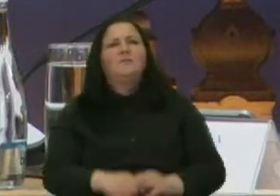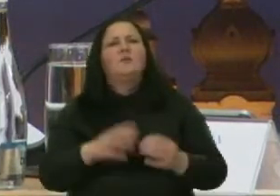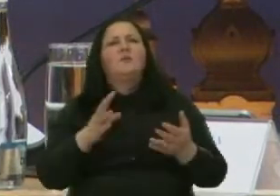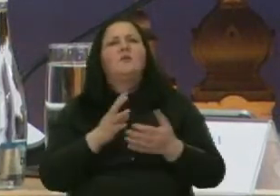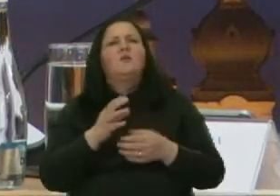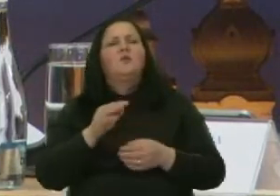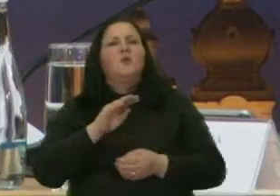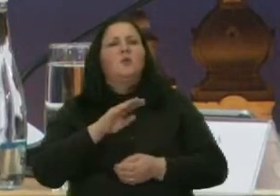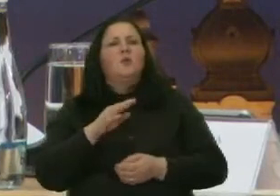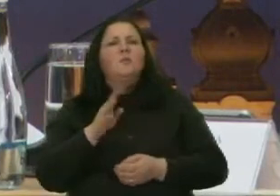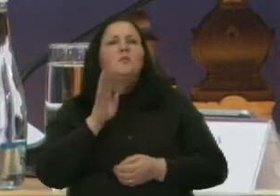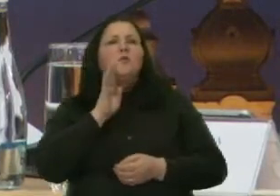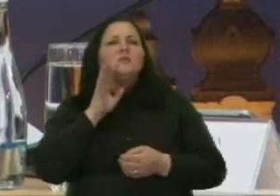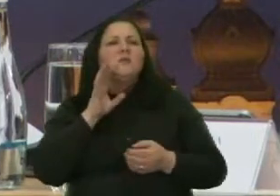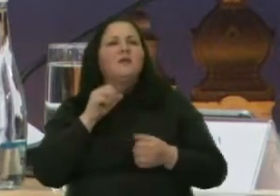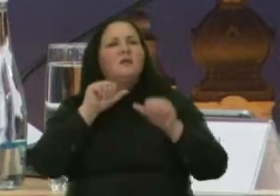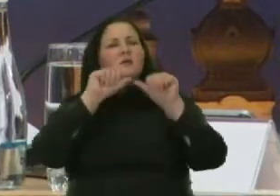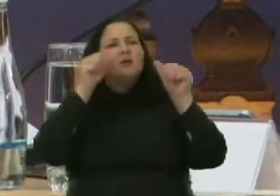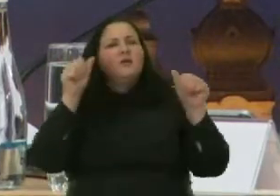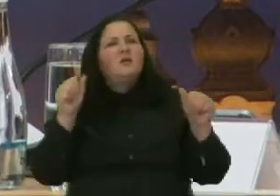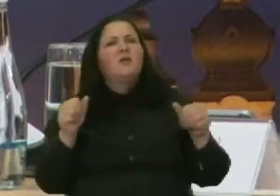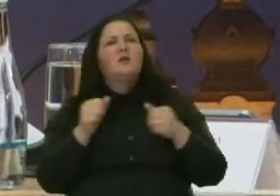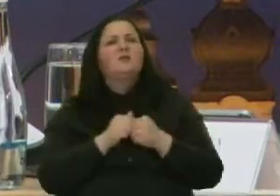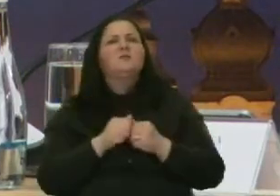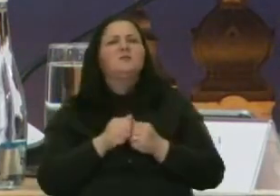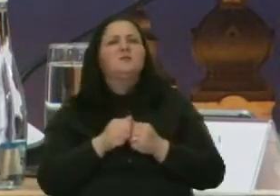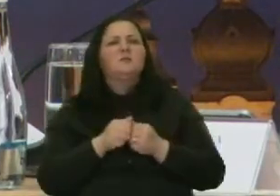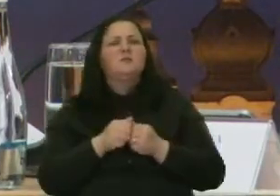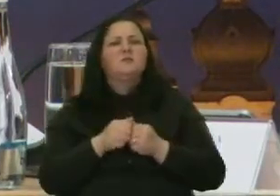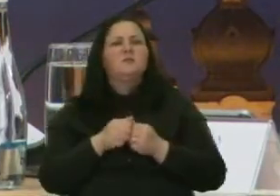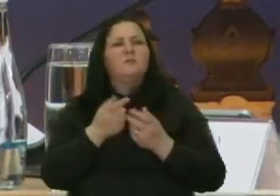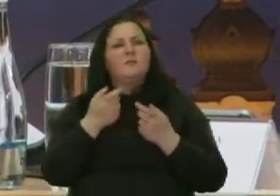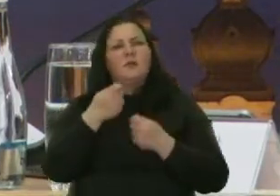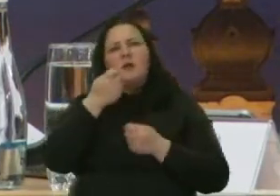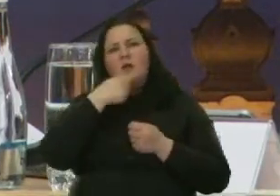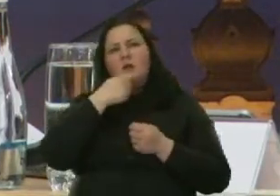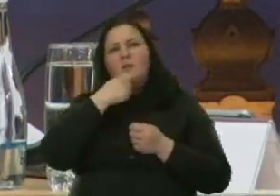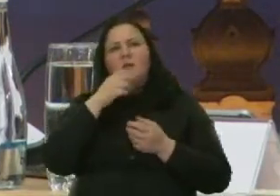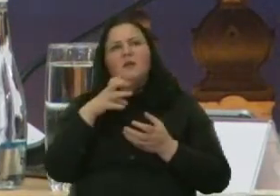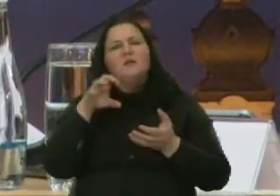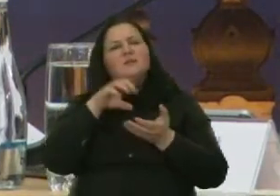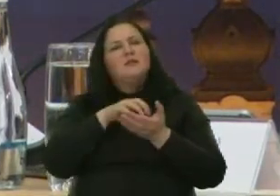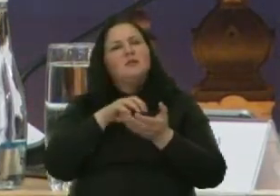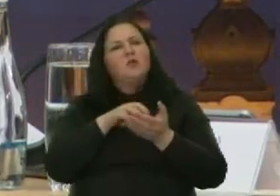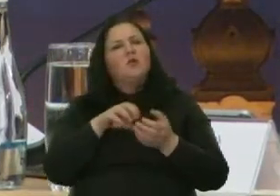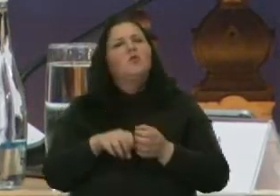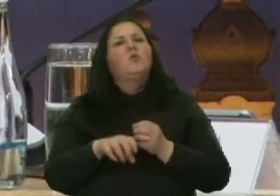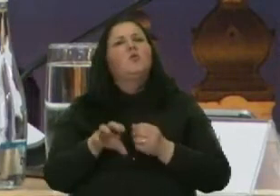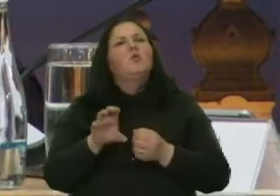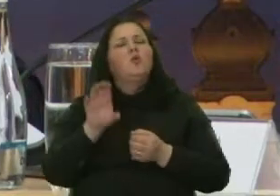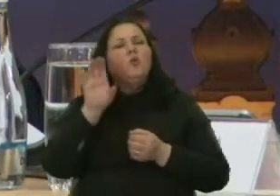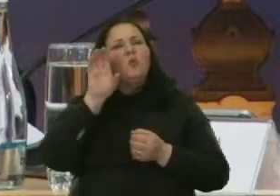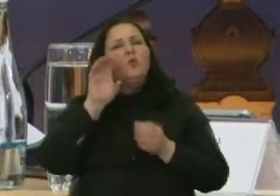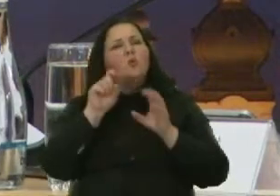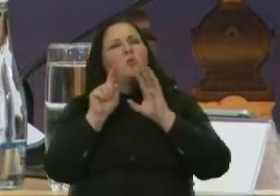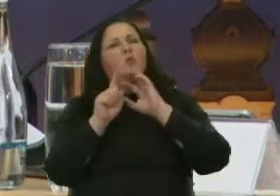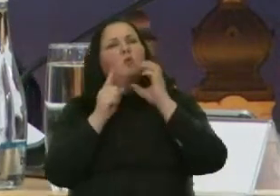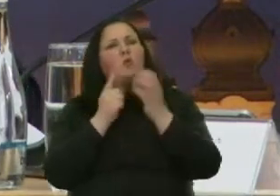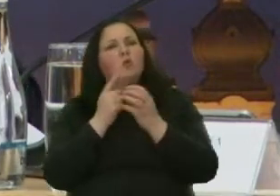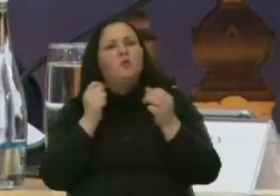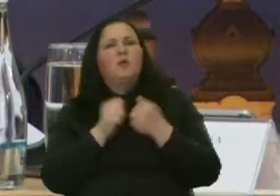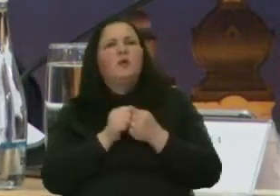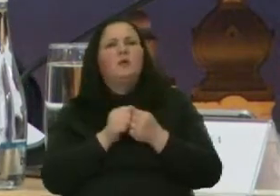creație artistică contemporană aceste proiecte pot fi finanțate prin alocările prin sectorul cultural acolo este locul prin care se poate finanța cel mai